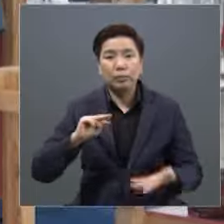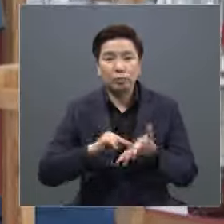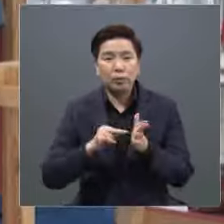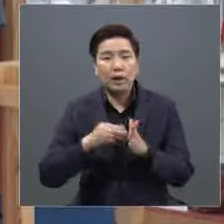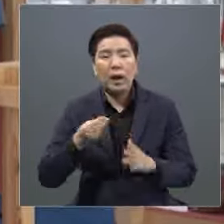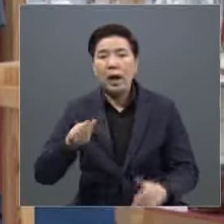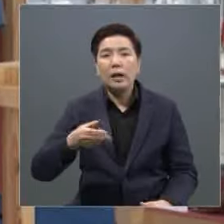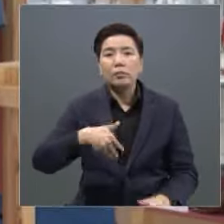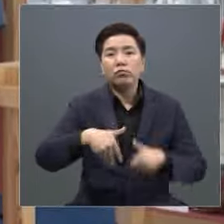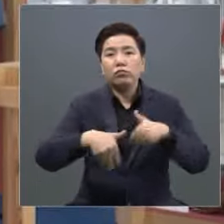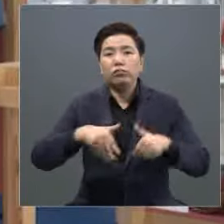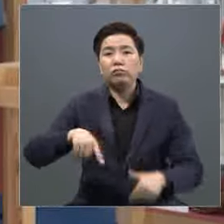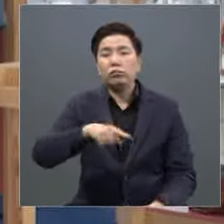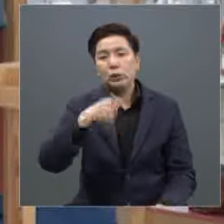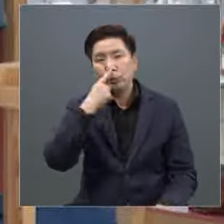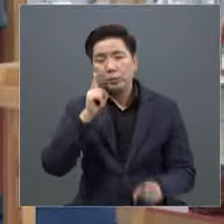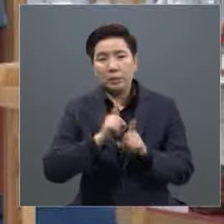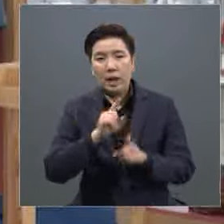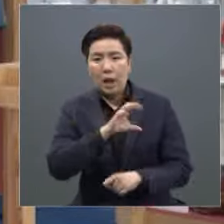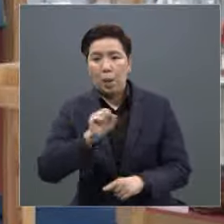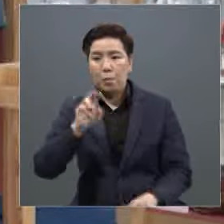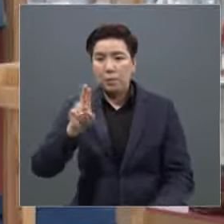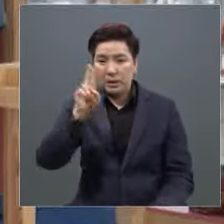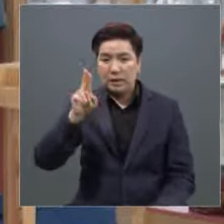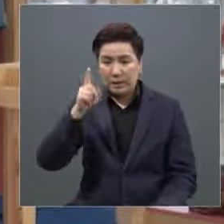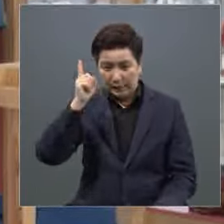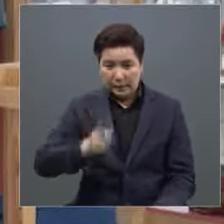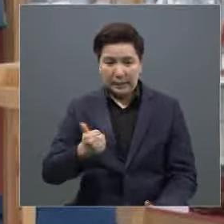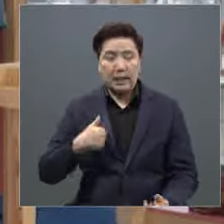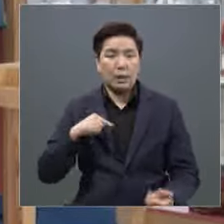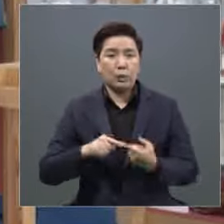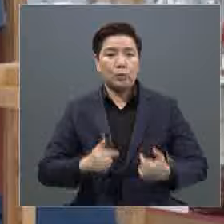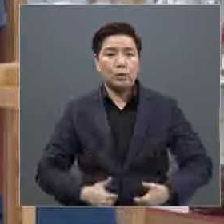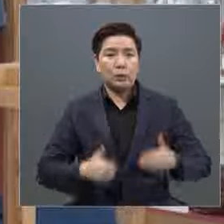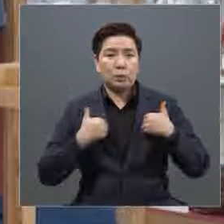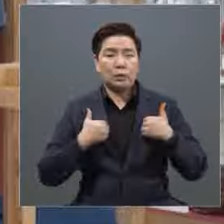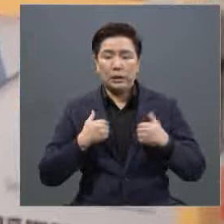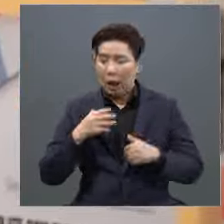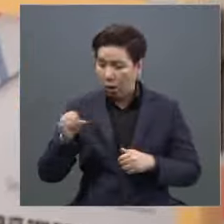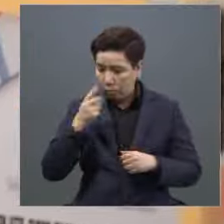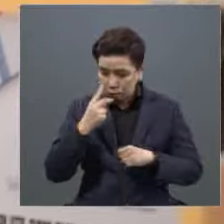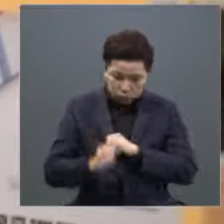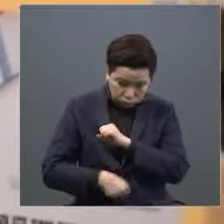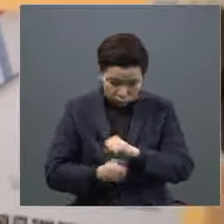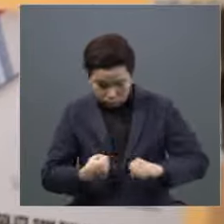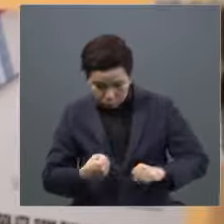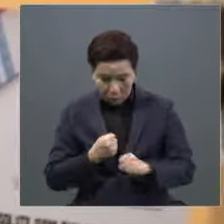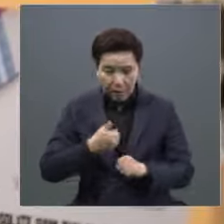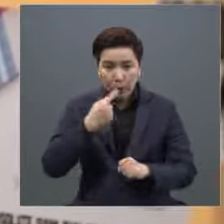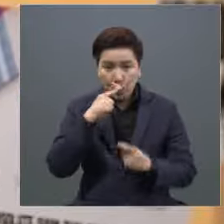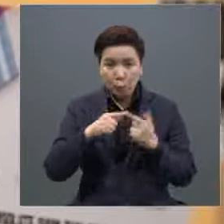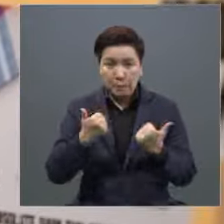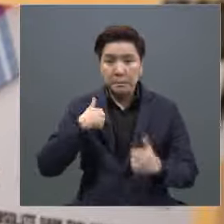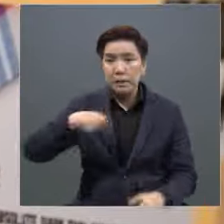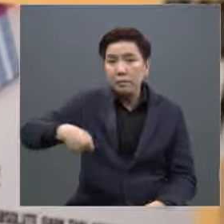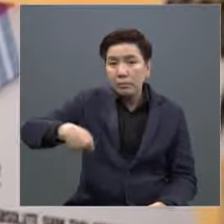ถทำให้เรามีผลิตภัณฑ์ที่สามารถใช้ได้จริงในชีวิตประจำวันให้กับทุกคนได้จริงๆนะครับปัจจุบันเรามีทั้งกระเป๋านะ